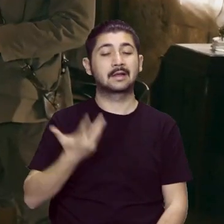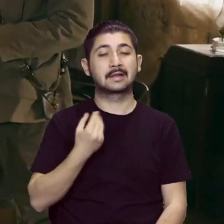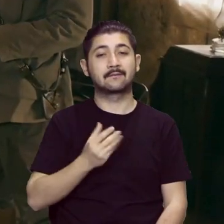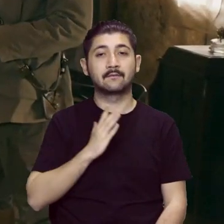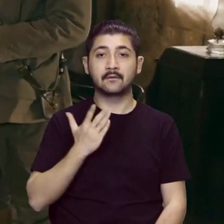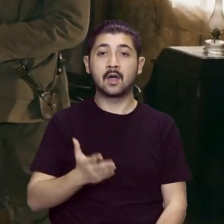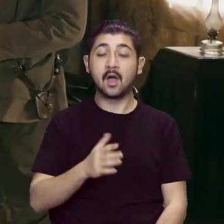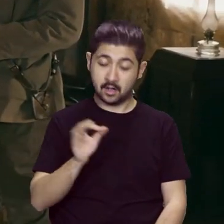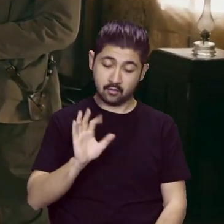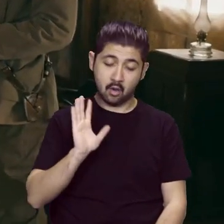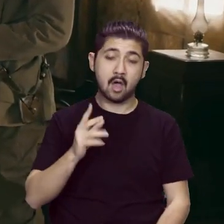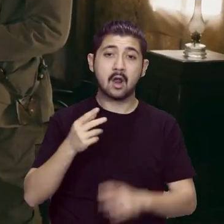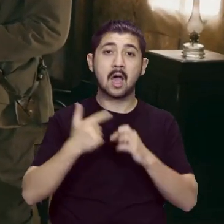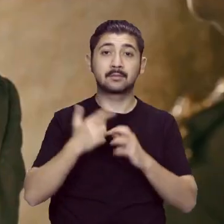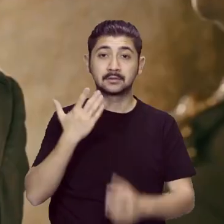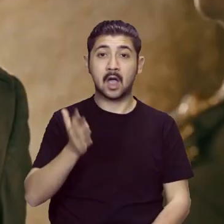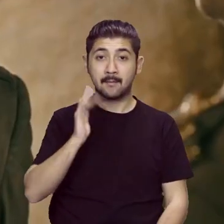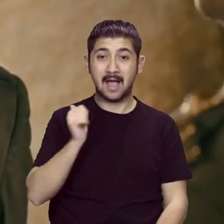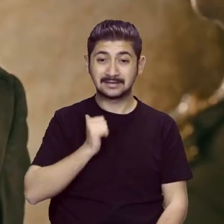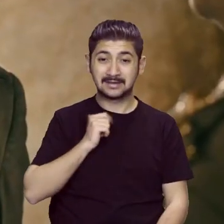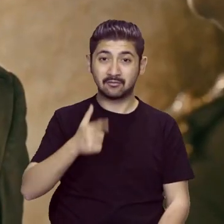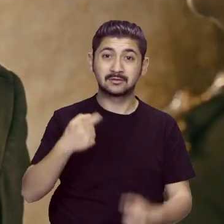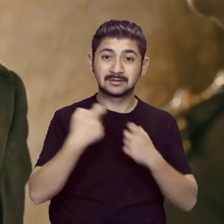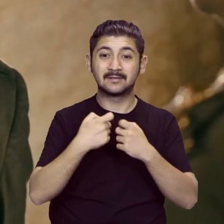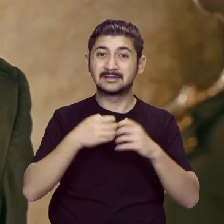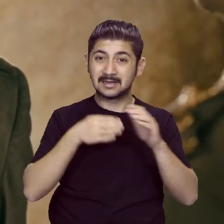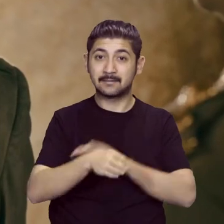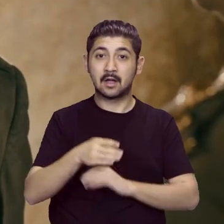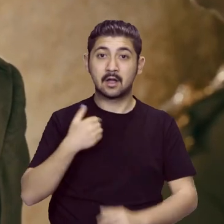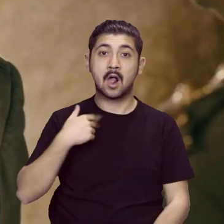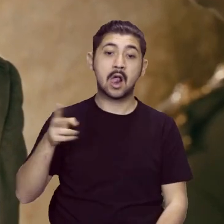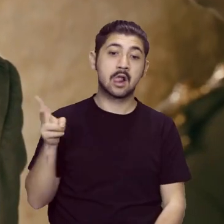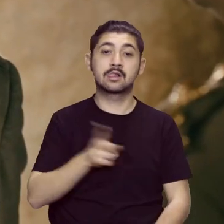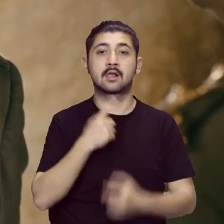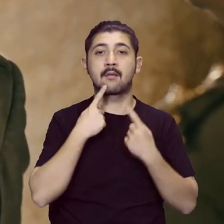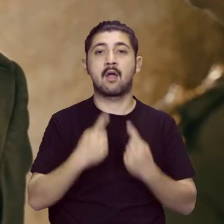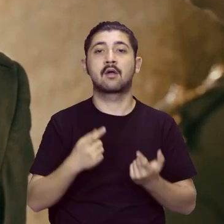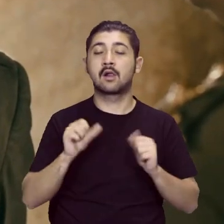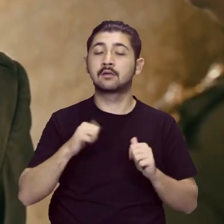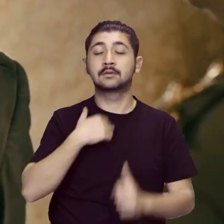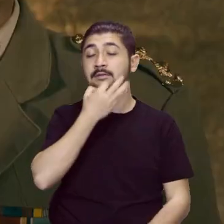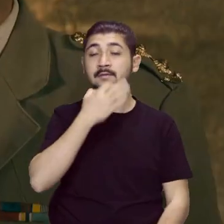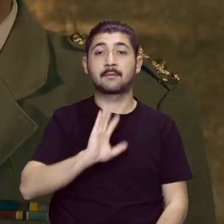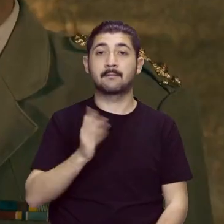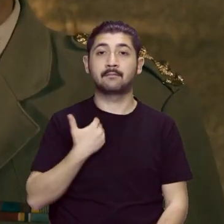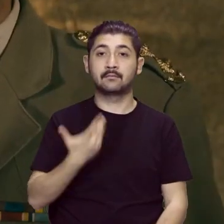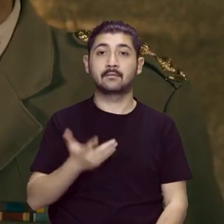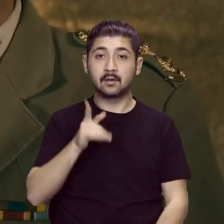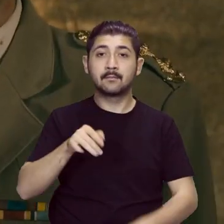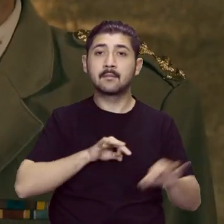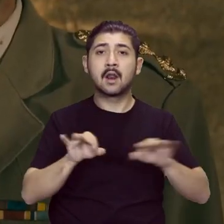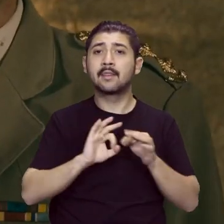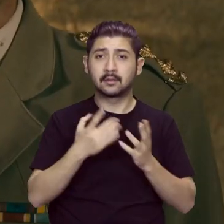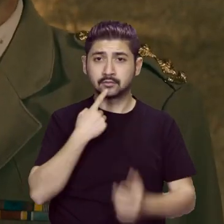Elbette öyle olacak Robert. Ama askerlerimizi bu şekilde savaşa sokmak intihar olur Robert. Buna izin veremem. Öyleyse planın